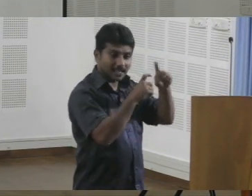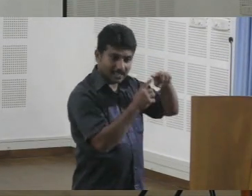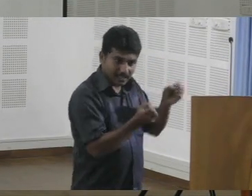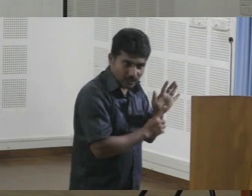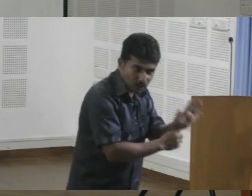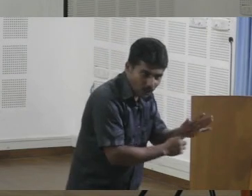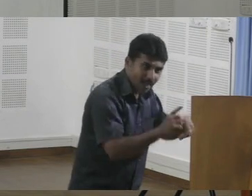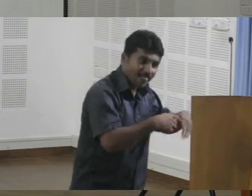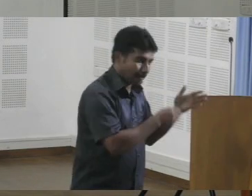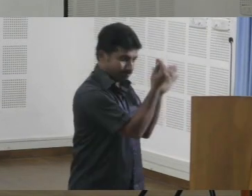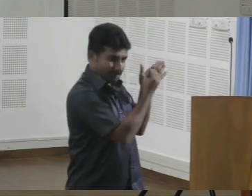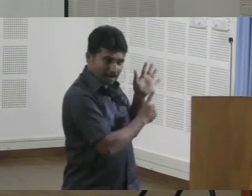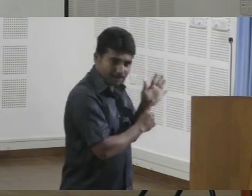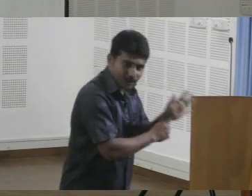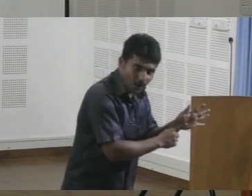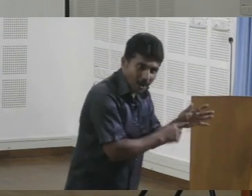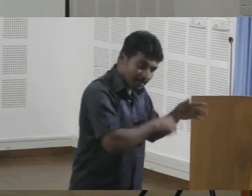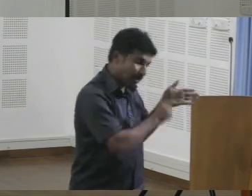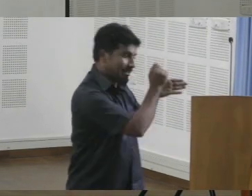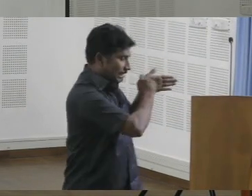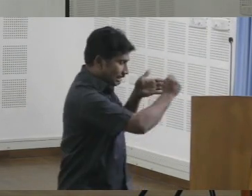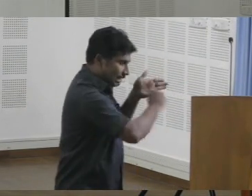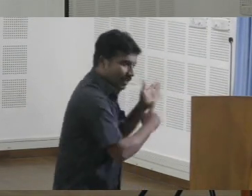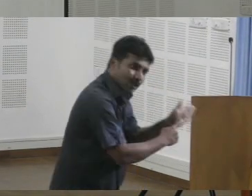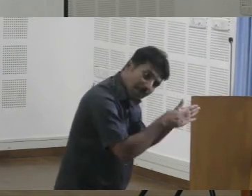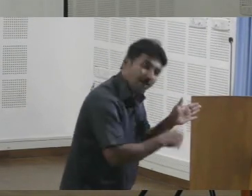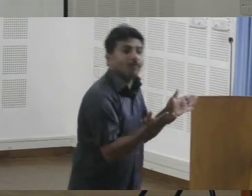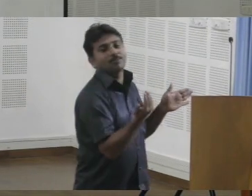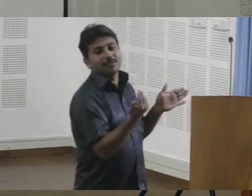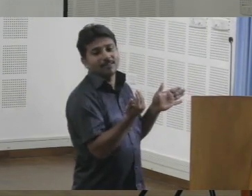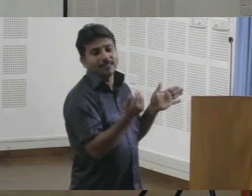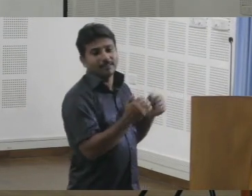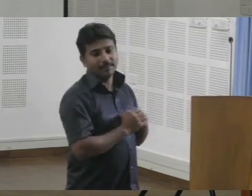അങ്ങനെയാണ് അതിന്റെ ഇത്. ഇപ്പൊ ആ റിട്ടൺ ഷെഡ്യൂൾ നമുക്ക് ഫോളോ ചെയ്യാൻ പറ്റും.